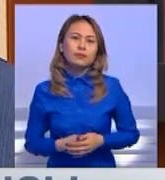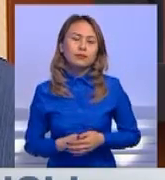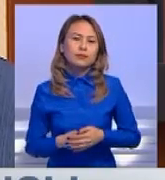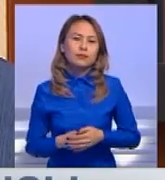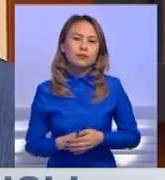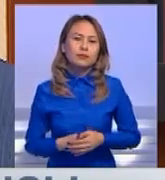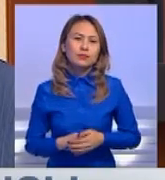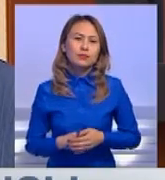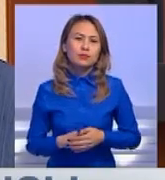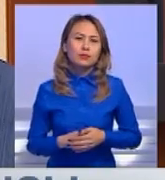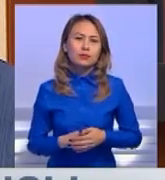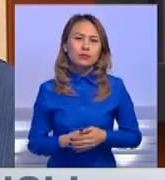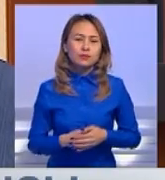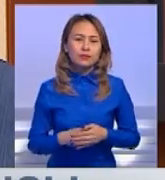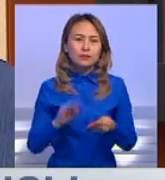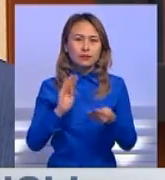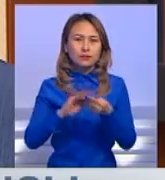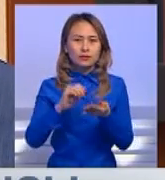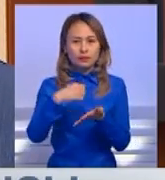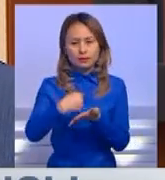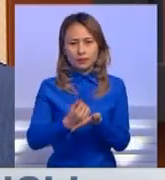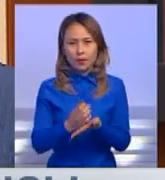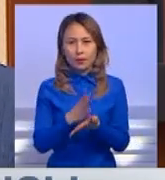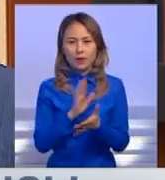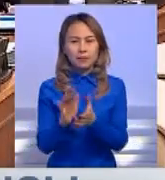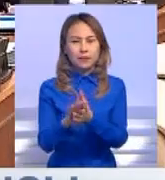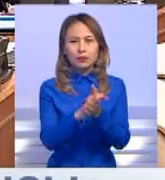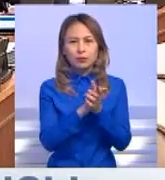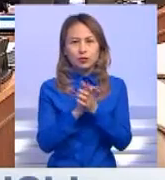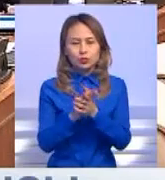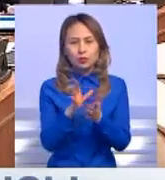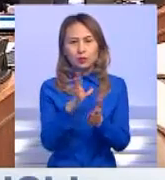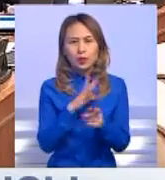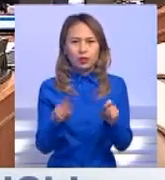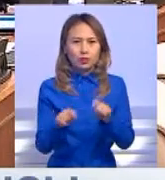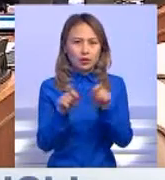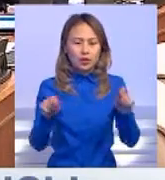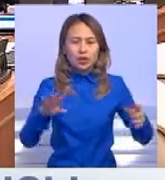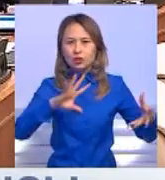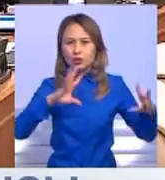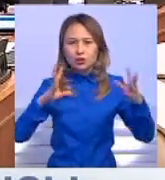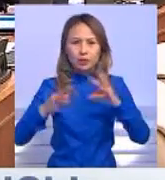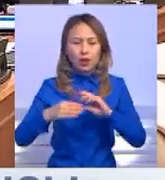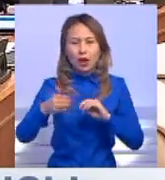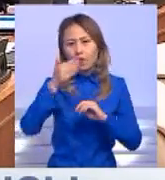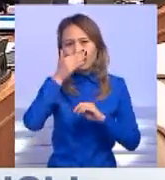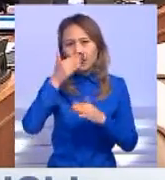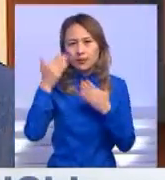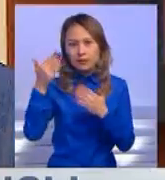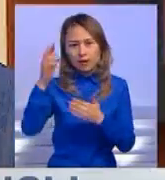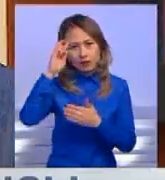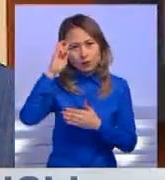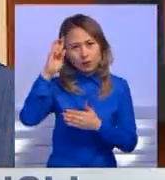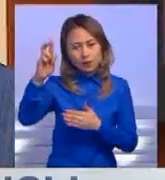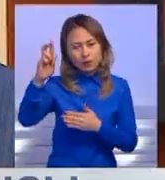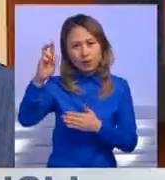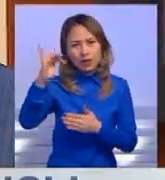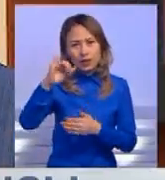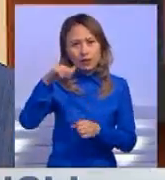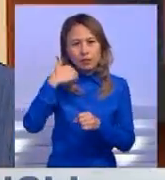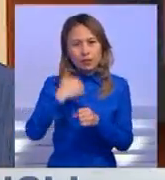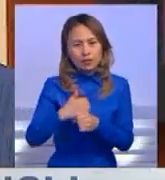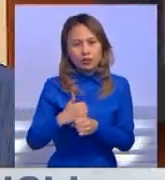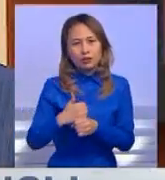бағыты тұрақтандыру және бейбітшілікті құру. Жалпы алғанда Ауғанстан елі, Ауғанстан